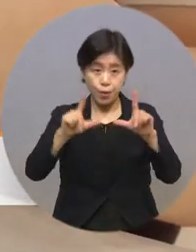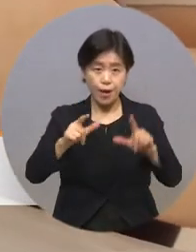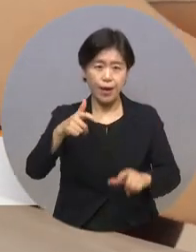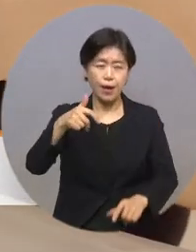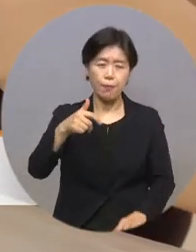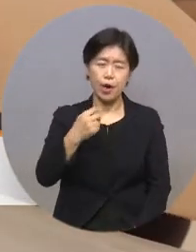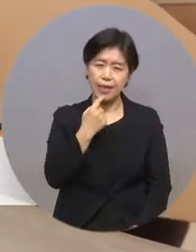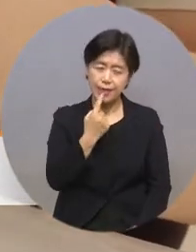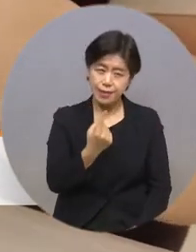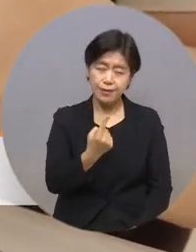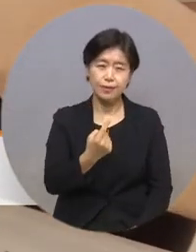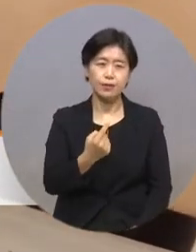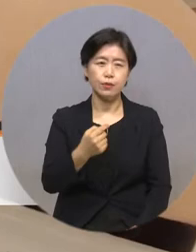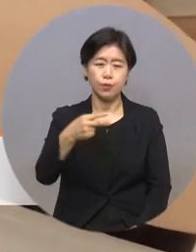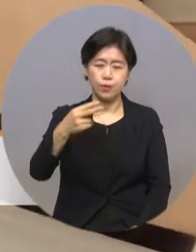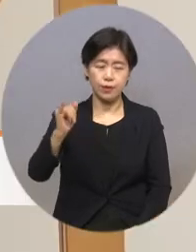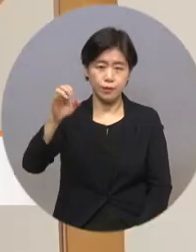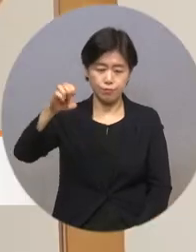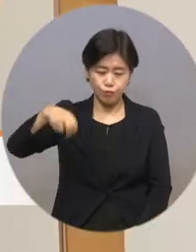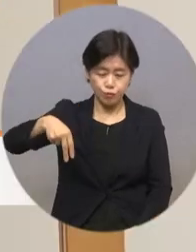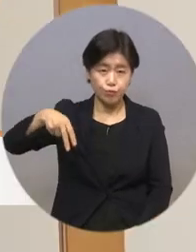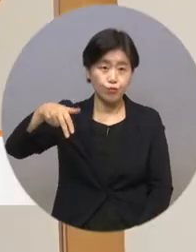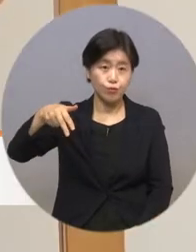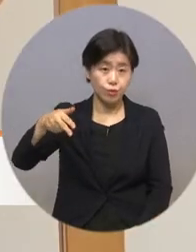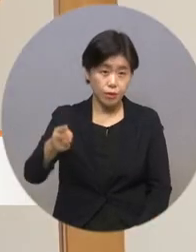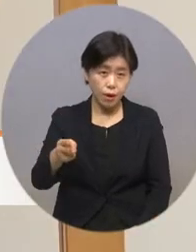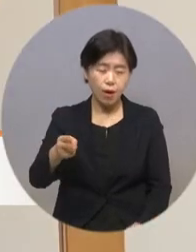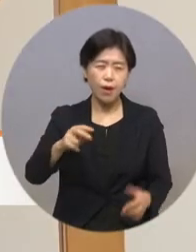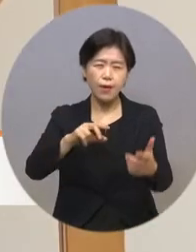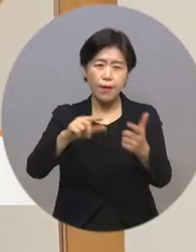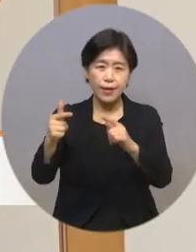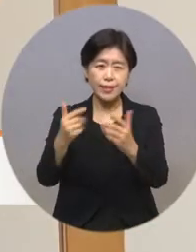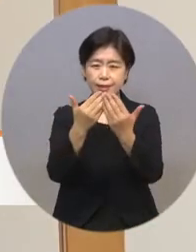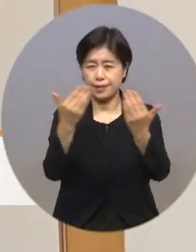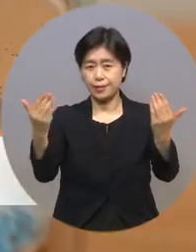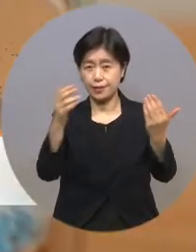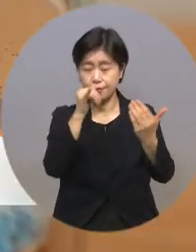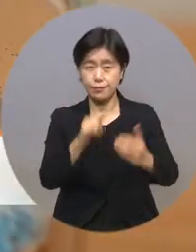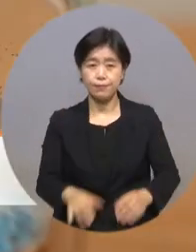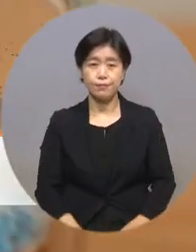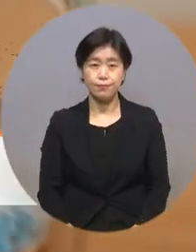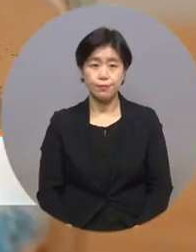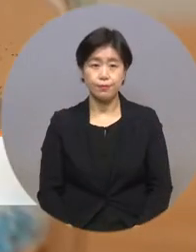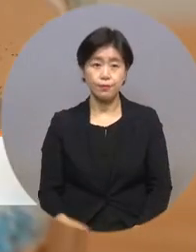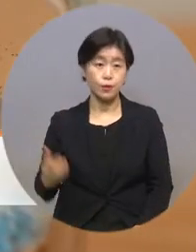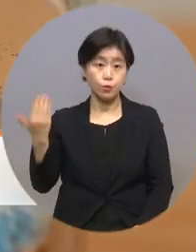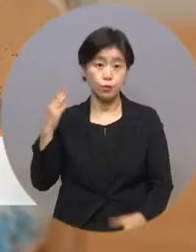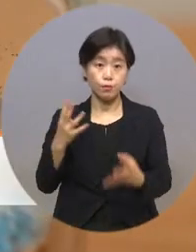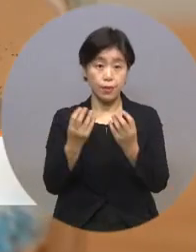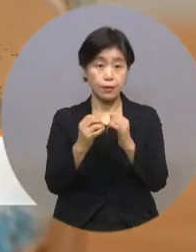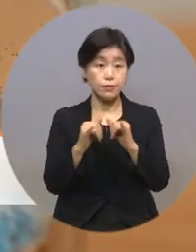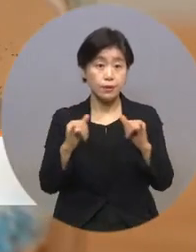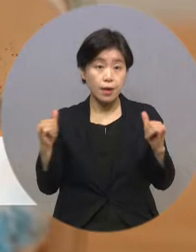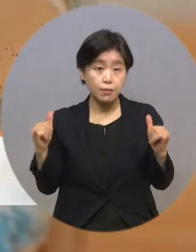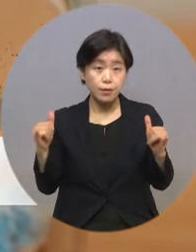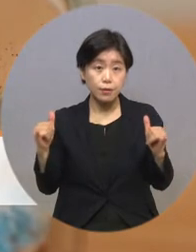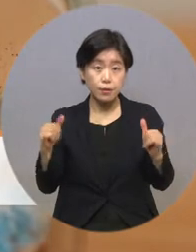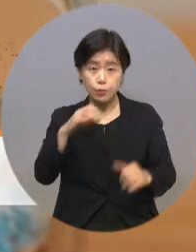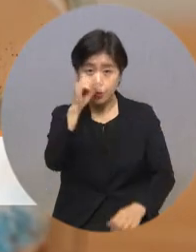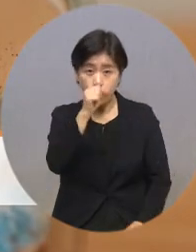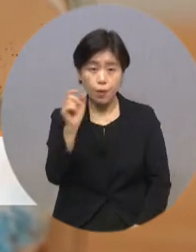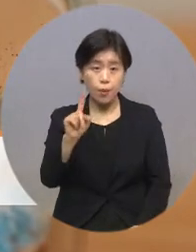디퓨저 등 직접 만들어 사용할 수 있는 작품들이 전시되어 있습니다. 요즘 많은 사람들에게 사랑받고